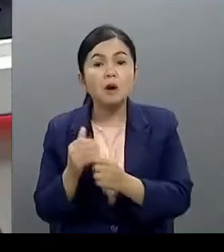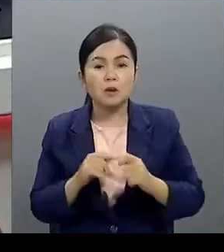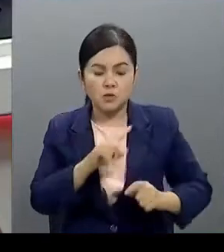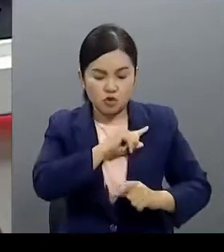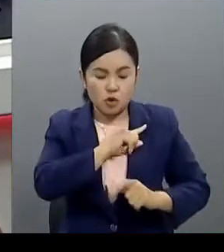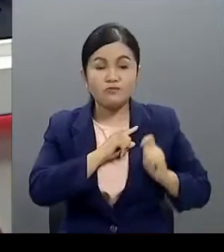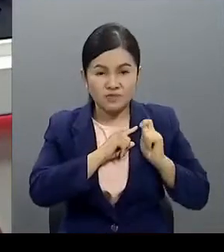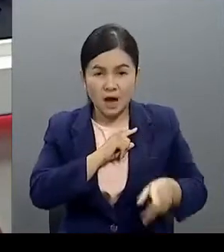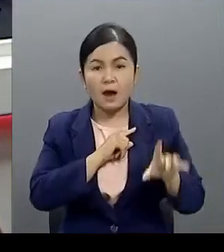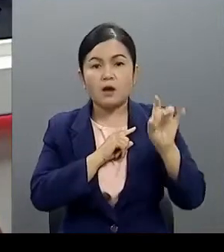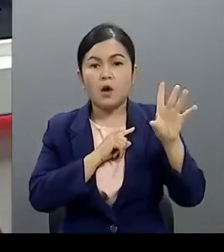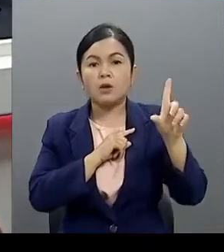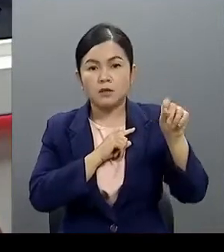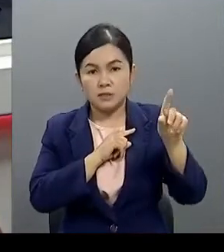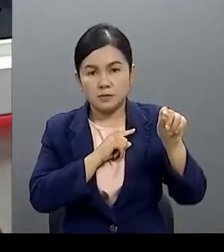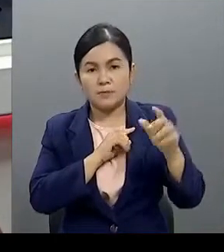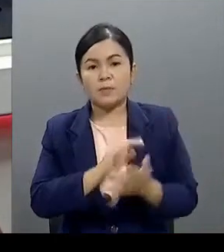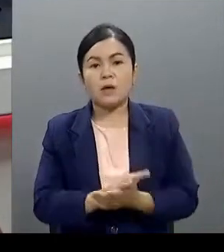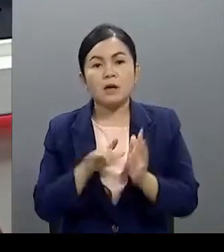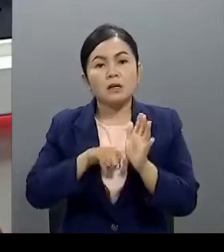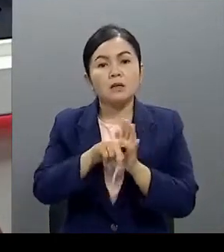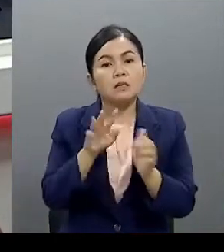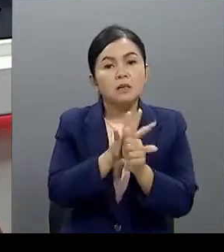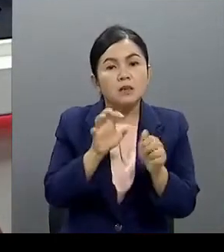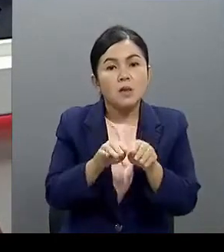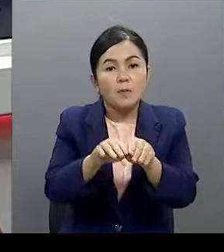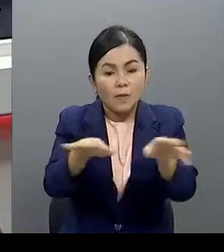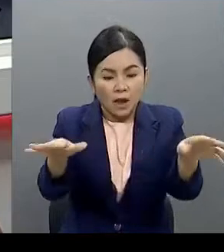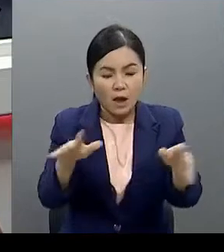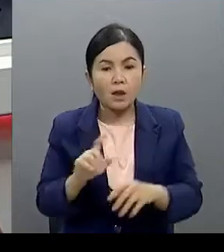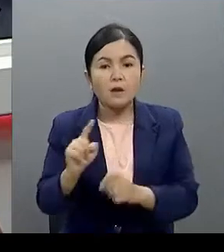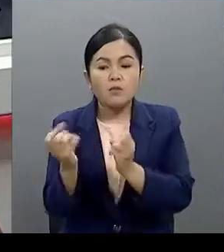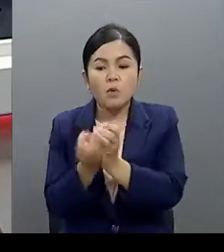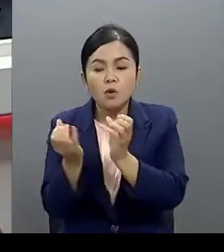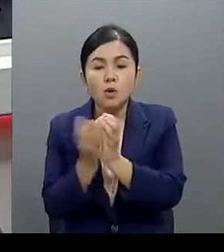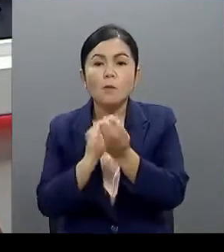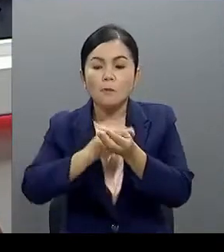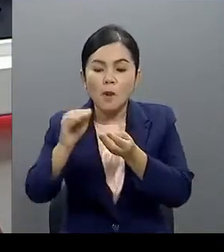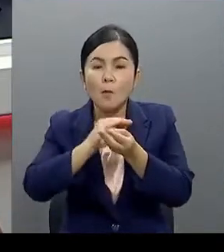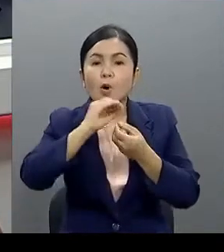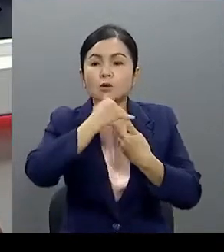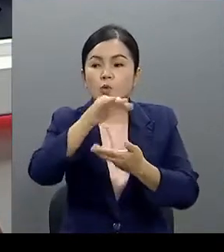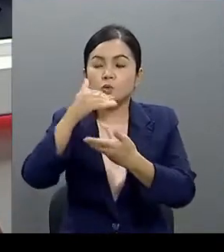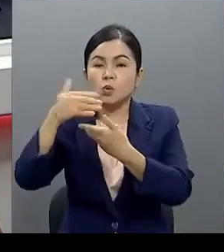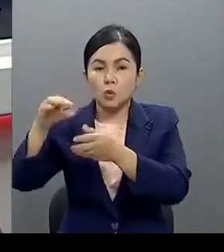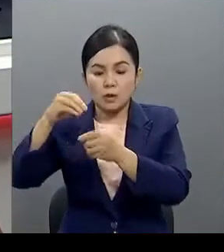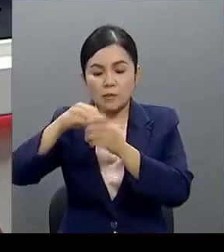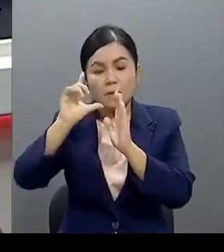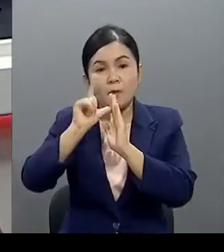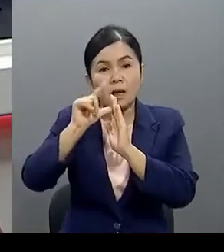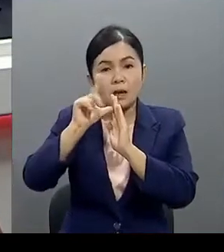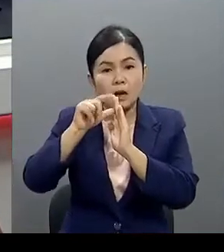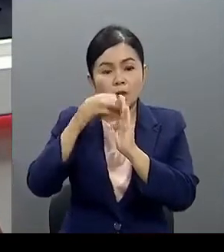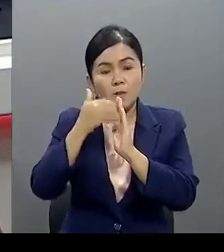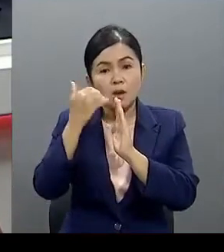การแพร่ระบาดของเชื้อโควิด-19 กำลังส่งผลกระทบกับกลุ่มผู้ปลูกมะม่วงส่งออกในจังหวัดลำพูนค่ะเพราะว่าขณะนี้ยังไม่สามาร